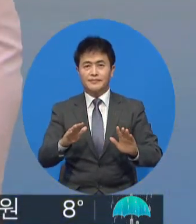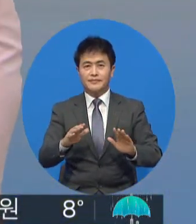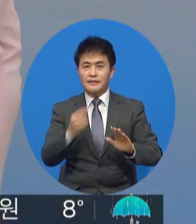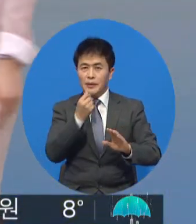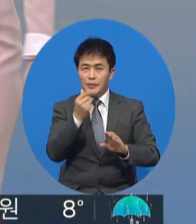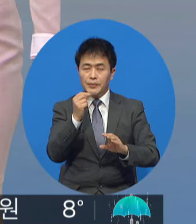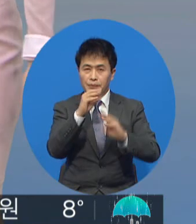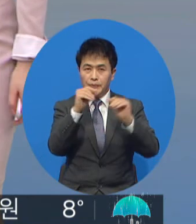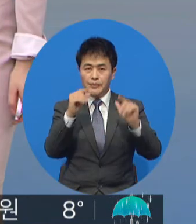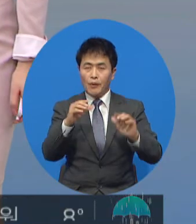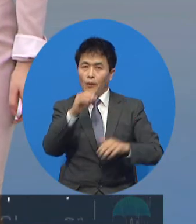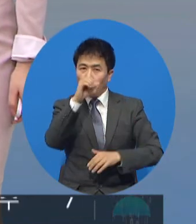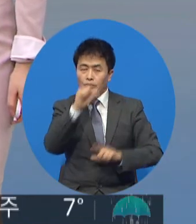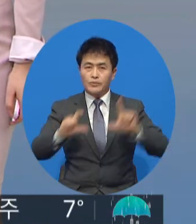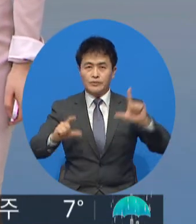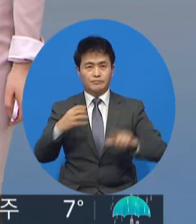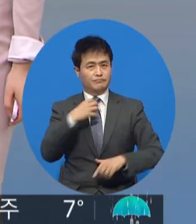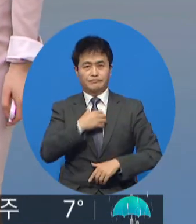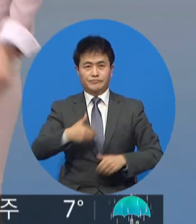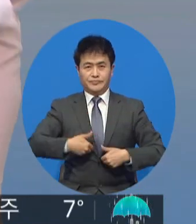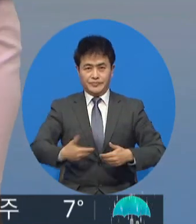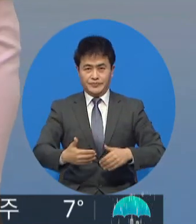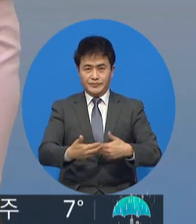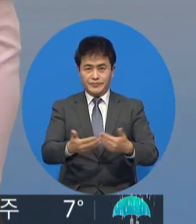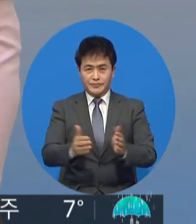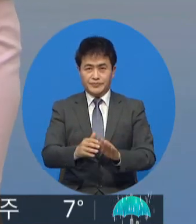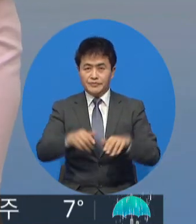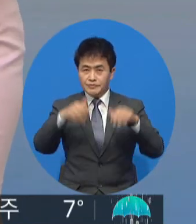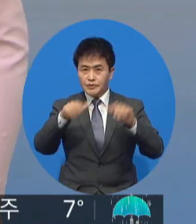미세먼지 농도는 좋음 수준으로 걱정 안 하셔도 되겠고요.